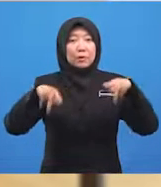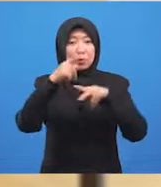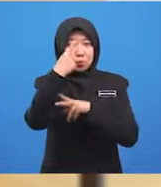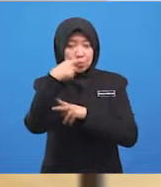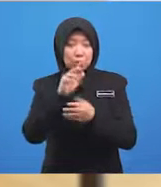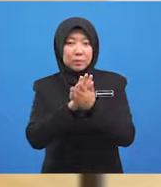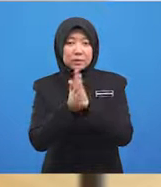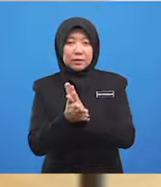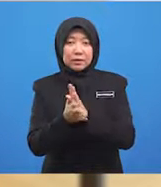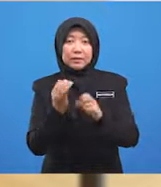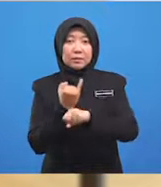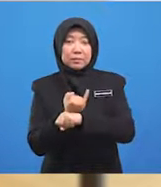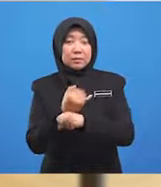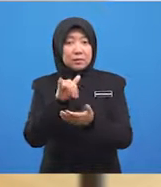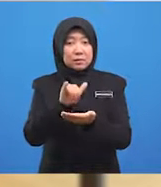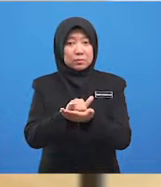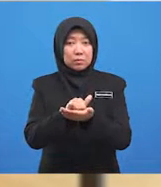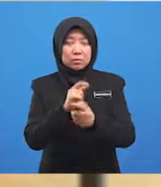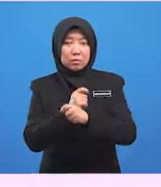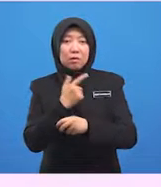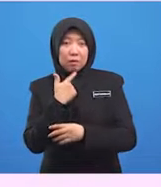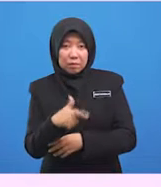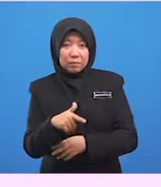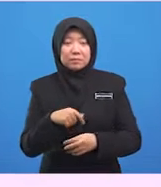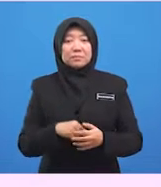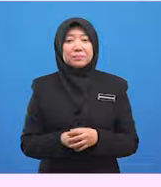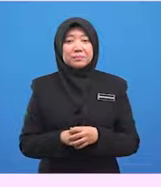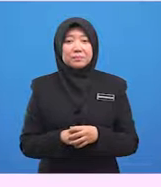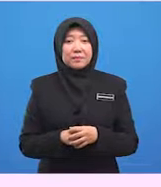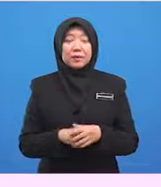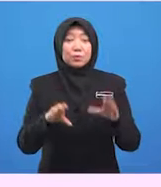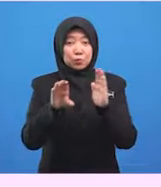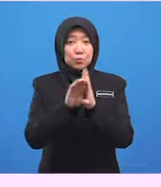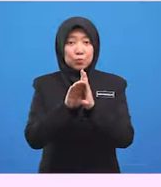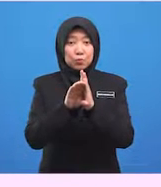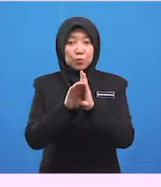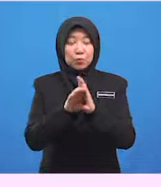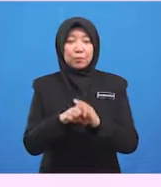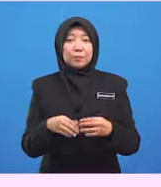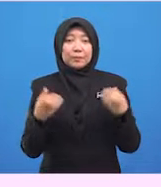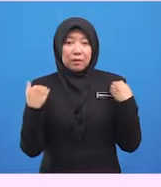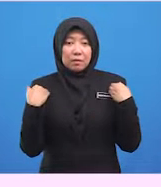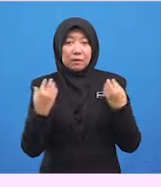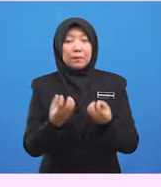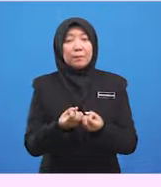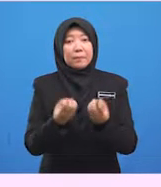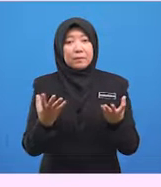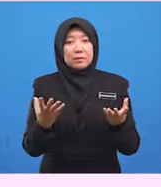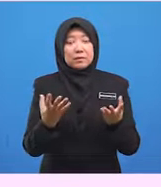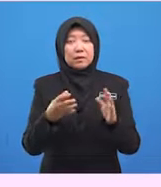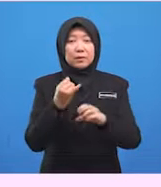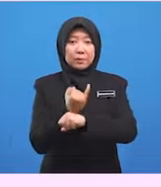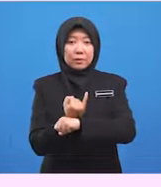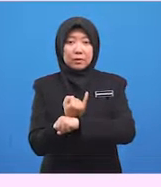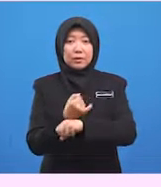menjadikan tembikar tersebut tahan lama sebagai contoh terdapat berbagai penemuan